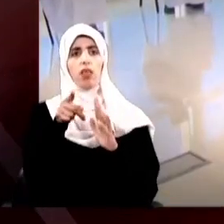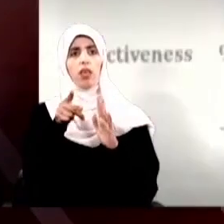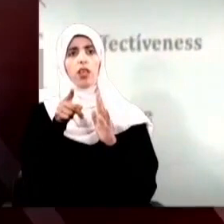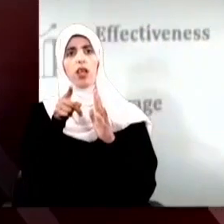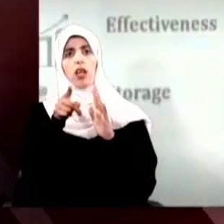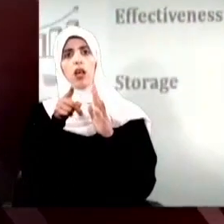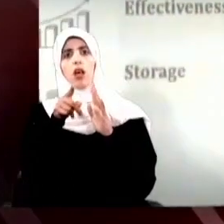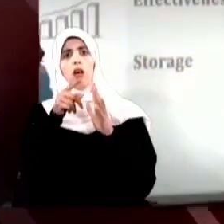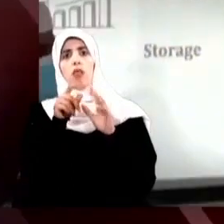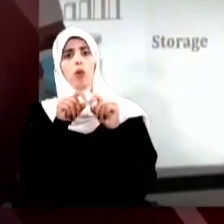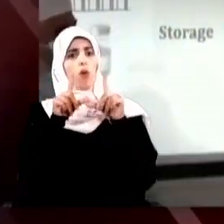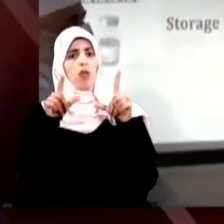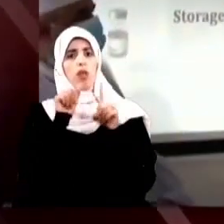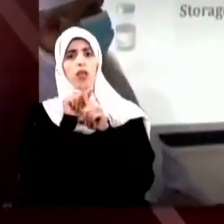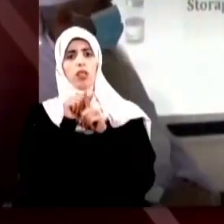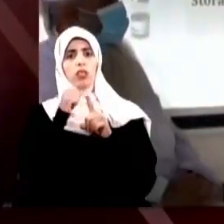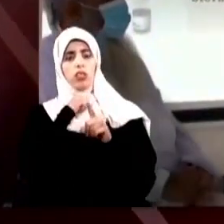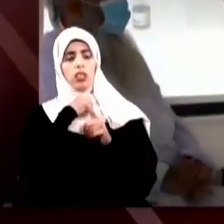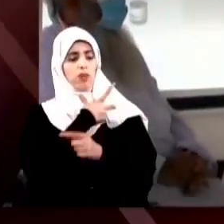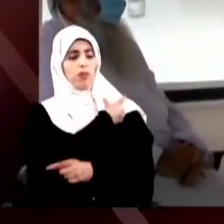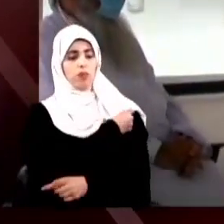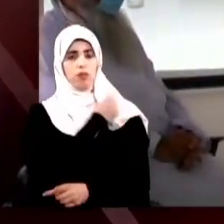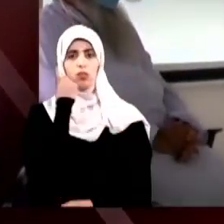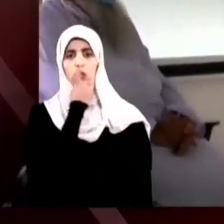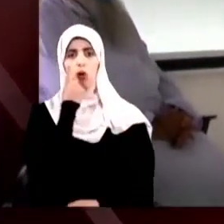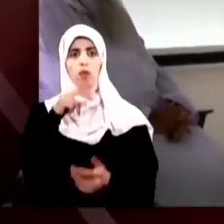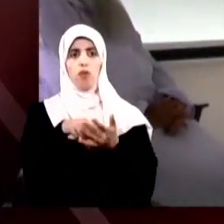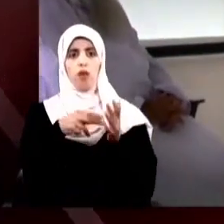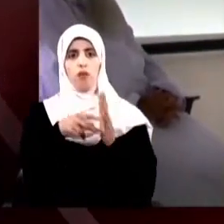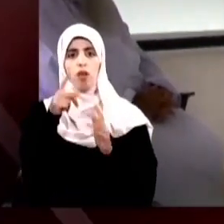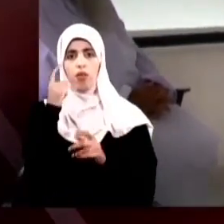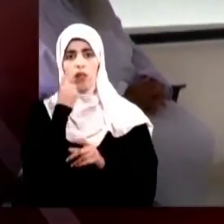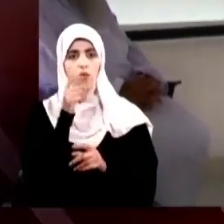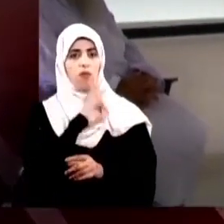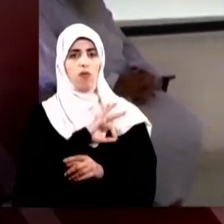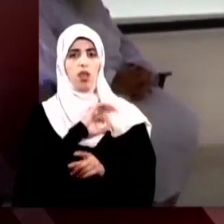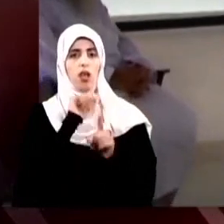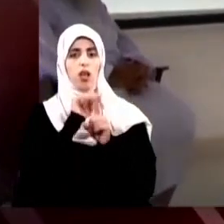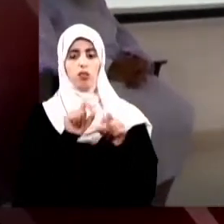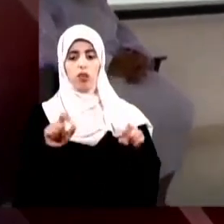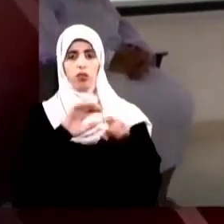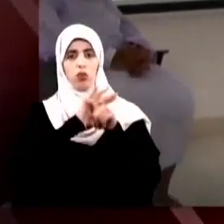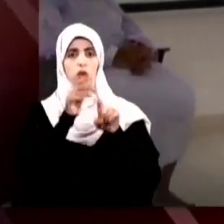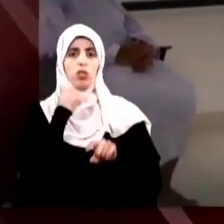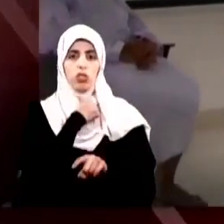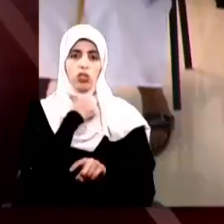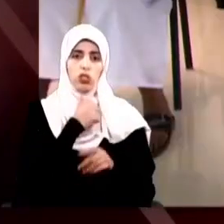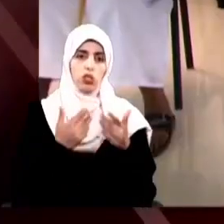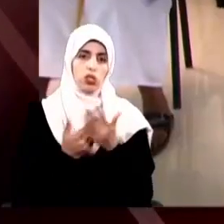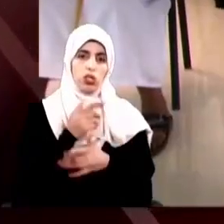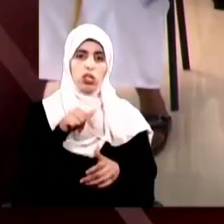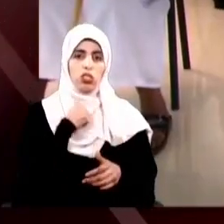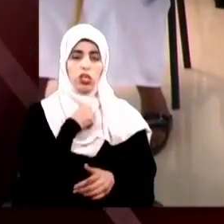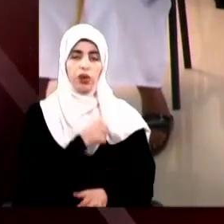أو سيؤثر ظهور هذه السلالة الجديدة على اللقاحات؟ ما مدى فعالية اللقاحات على هذه السلالة الجديدة أو الفيروس